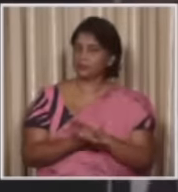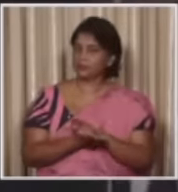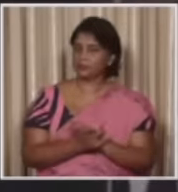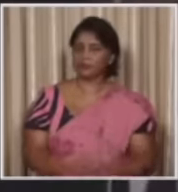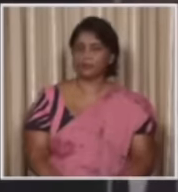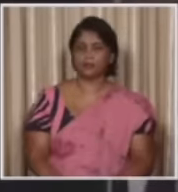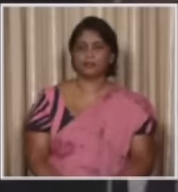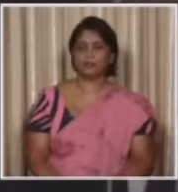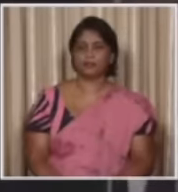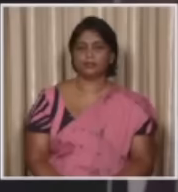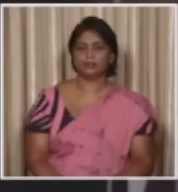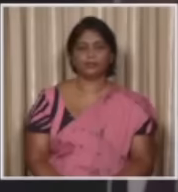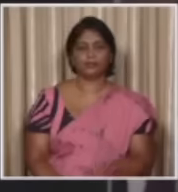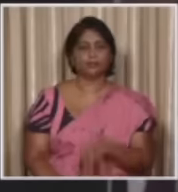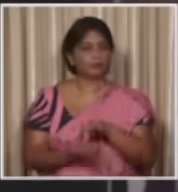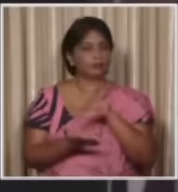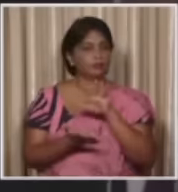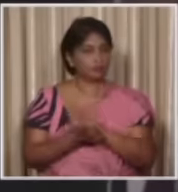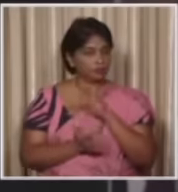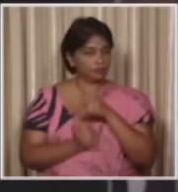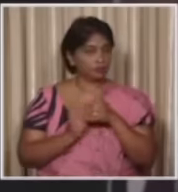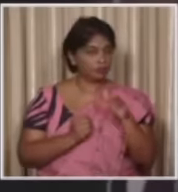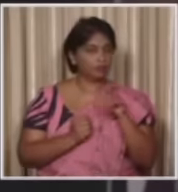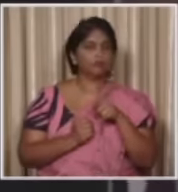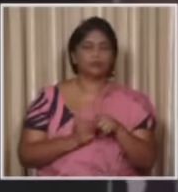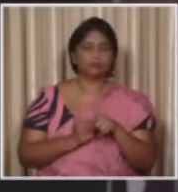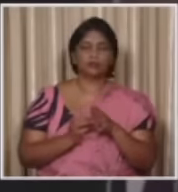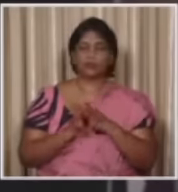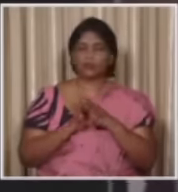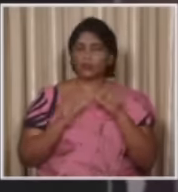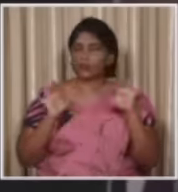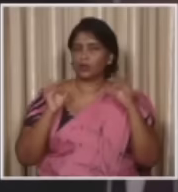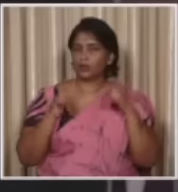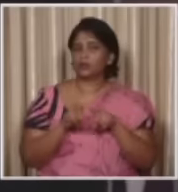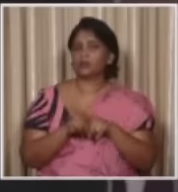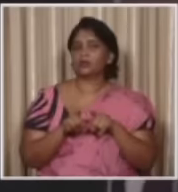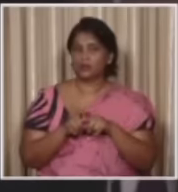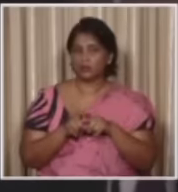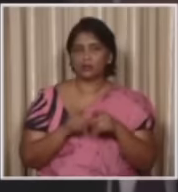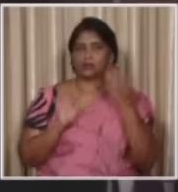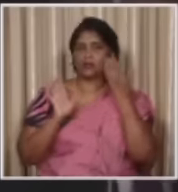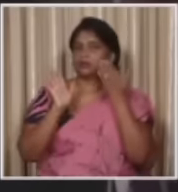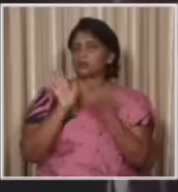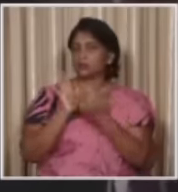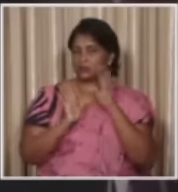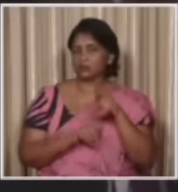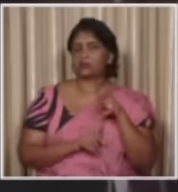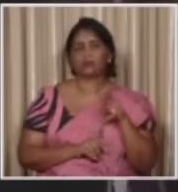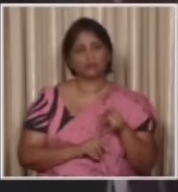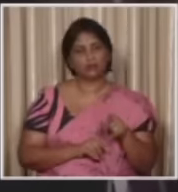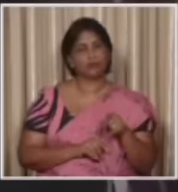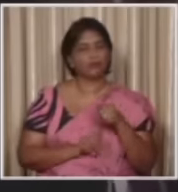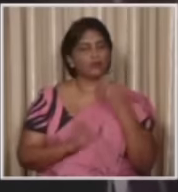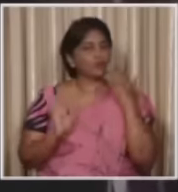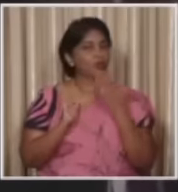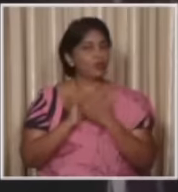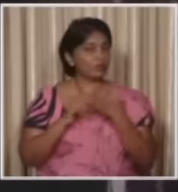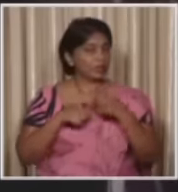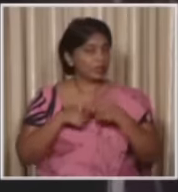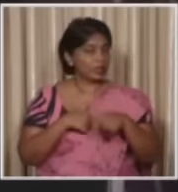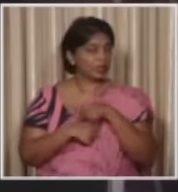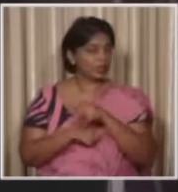කියලා හිතනවා. ඒ තීන්දුව ගැනීමේදී ඉතාම දුර්වල ආකාරයක් ප්‍රදර්ශනය කළා තිනවා මේ සිද්ධිය විතරක්